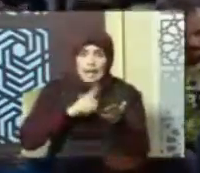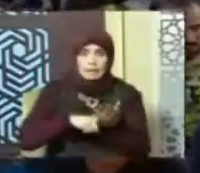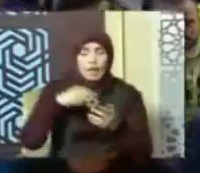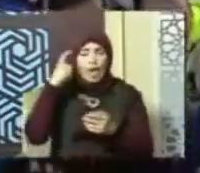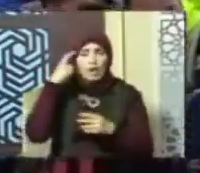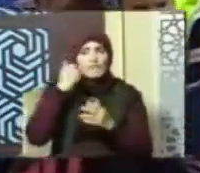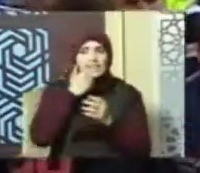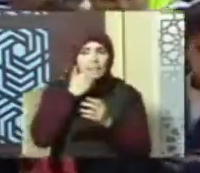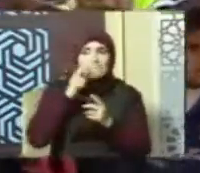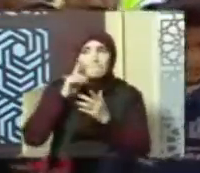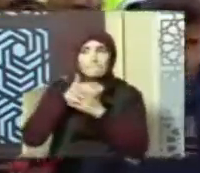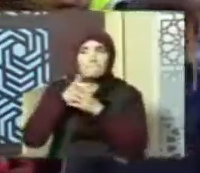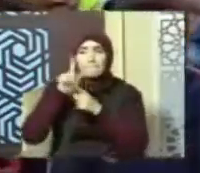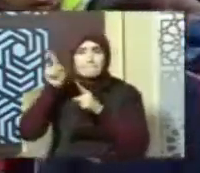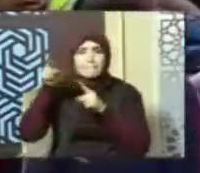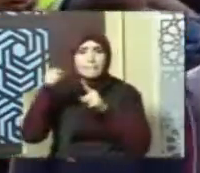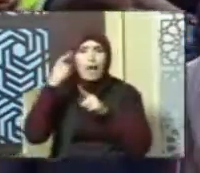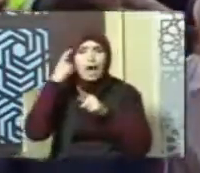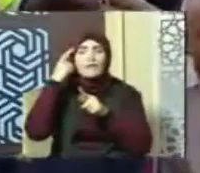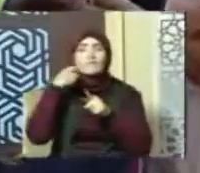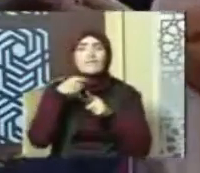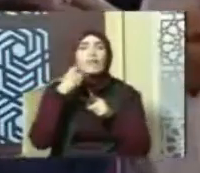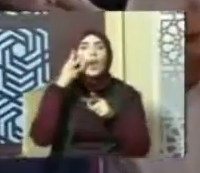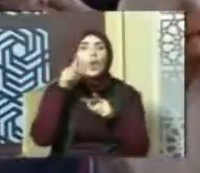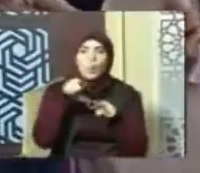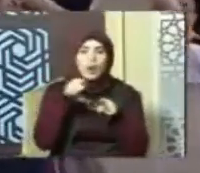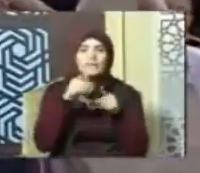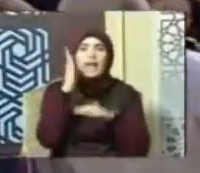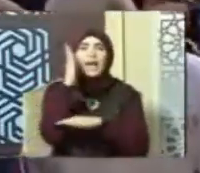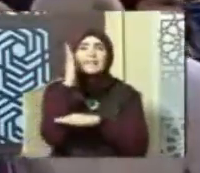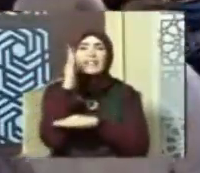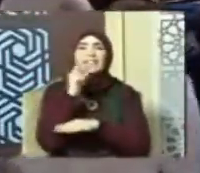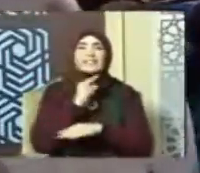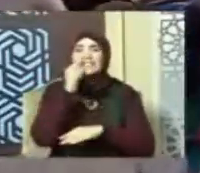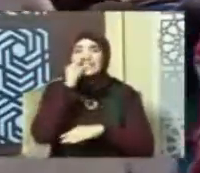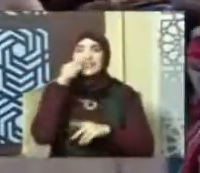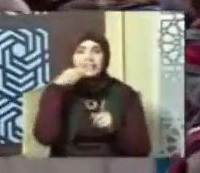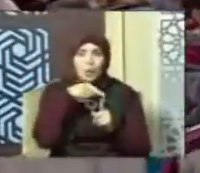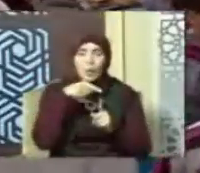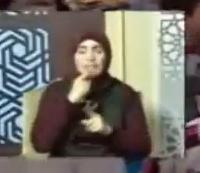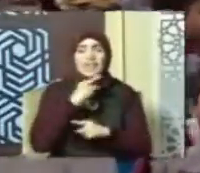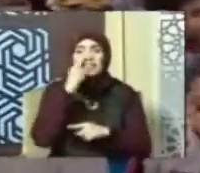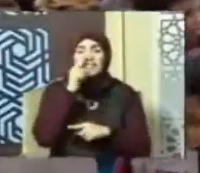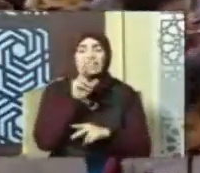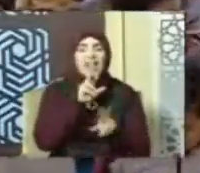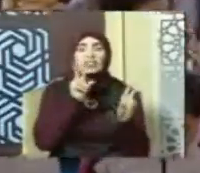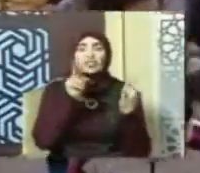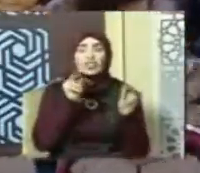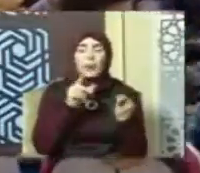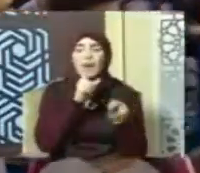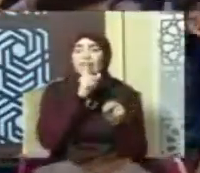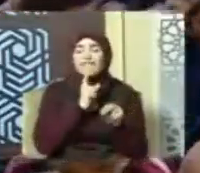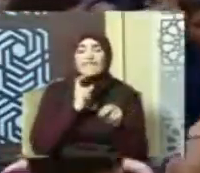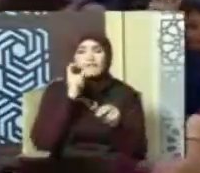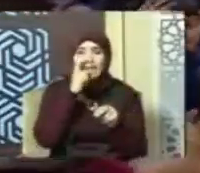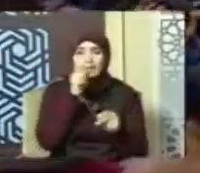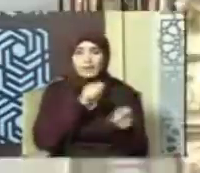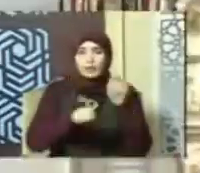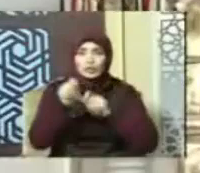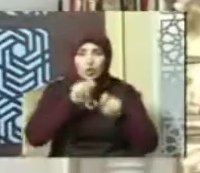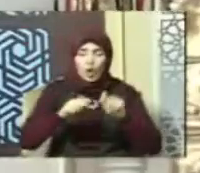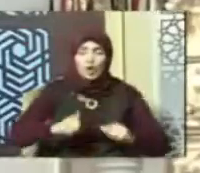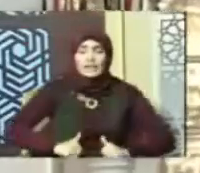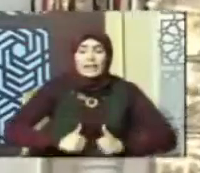بأقصى الأسباب هو من صميم الدين. فديننا فن صناعة الحياة لا فن